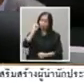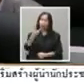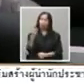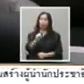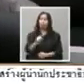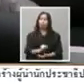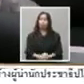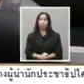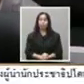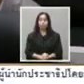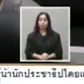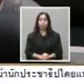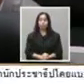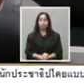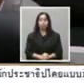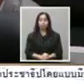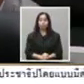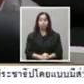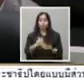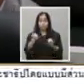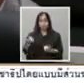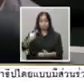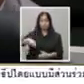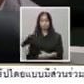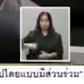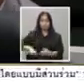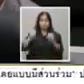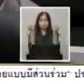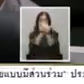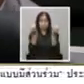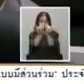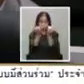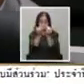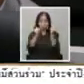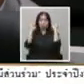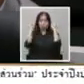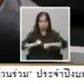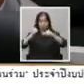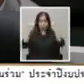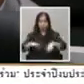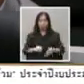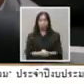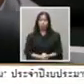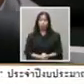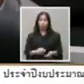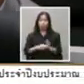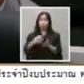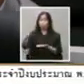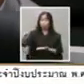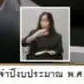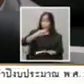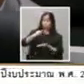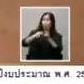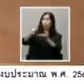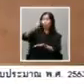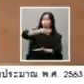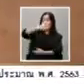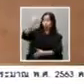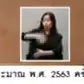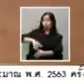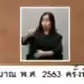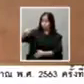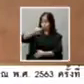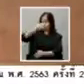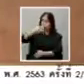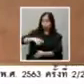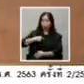องนี้ท่านประธานครับศาลรัฐธรรมนูญได้มีมติเป็นเอกฉันท์ไม่รับคำร้องไว้พิจารณา เ น ื่อง จากไม่อยู่ในอำนาจ